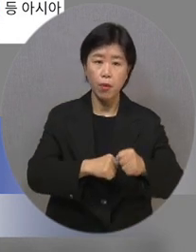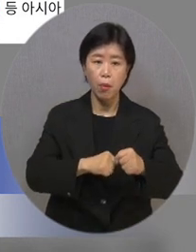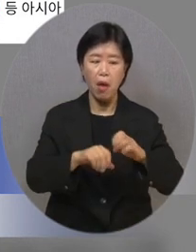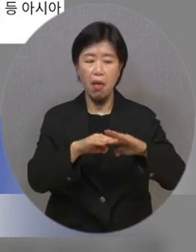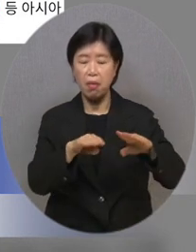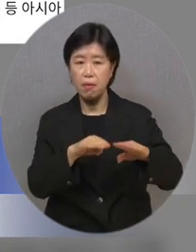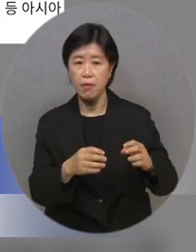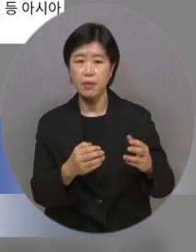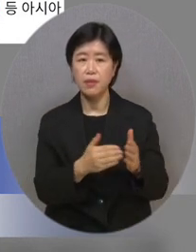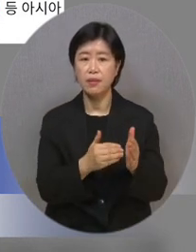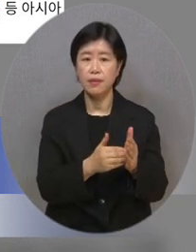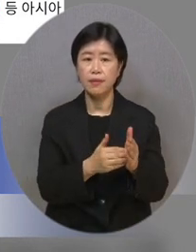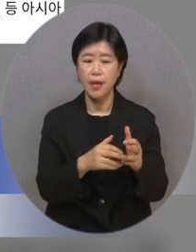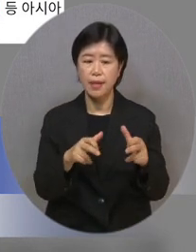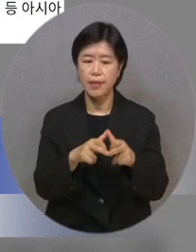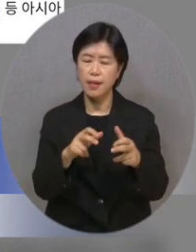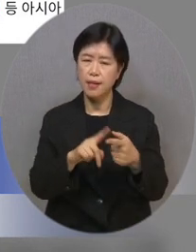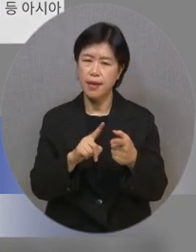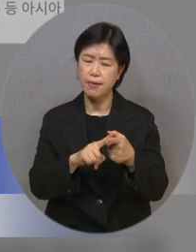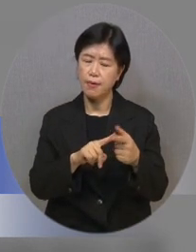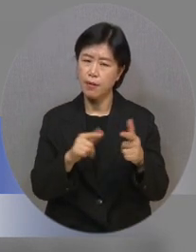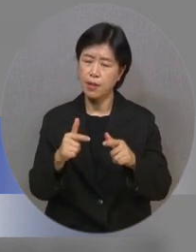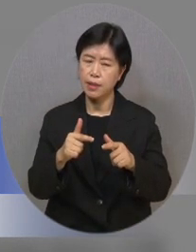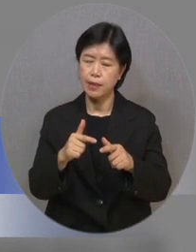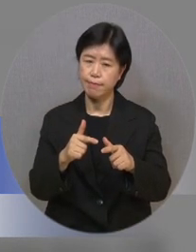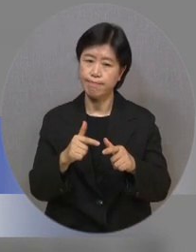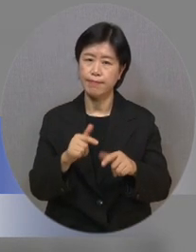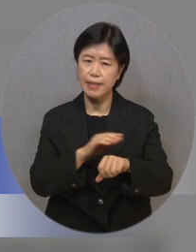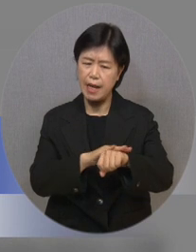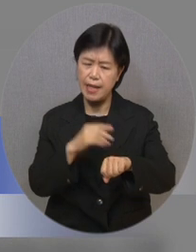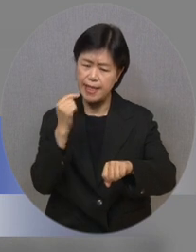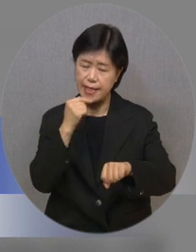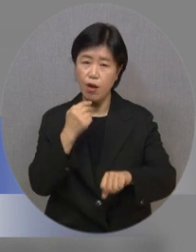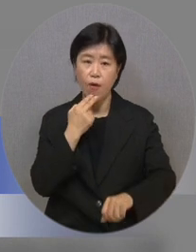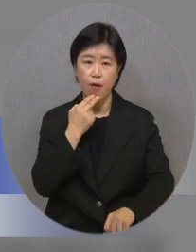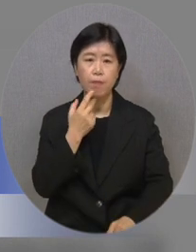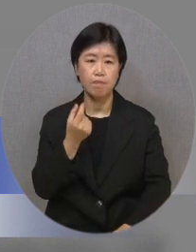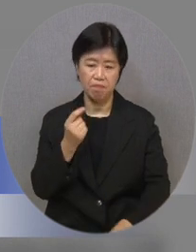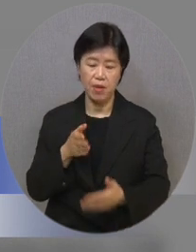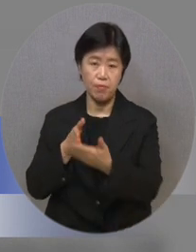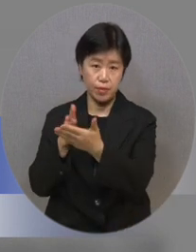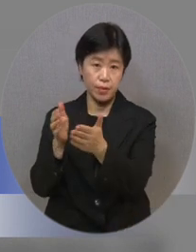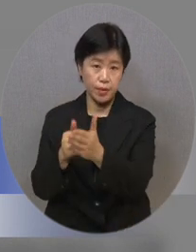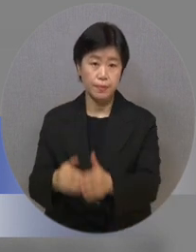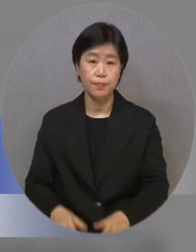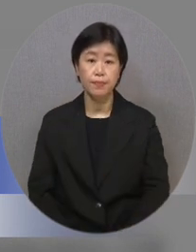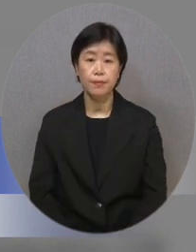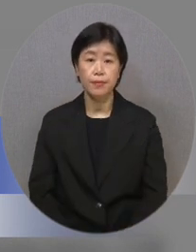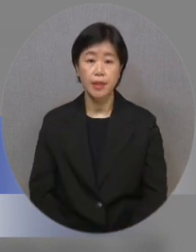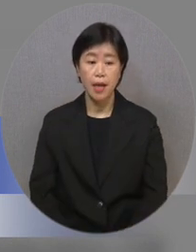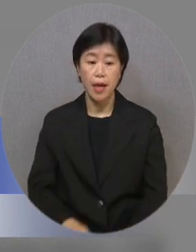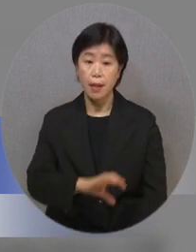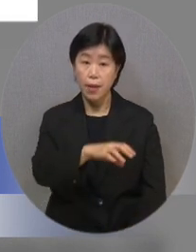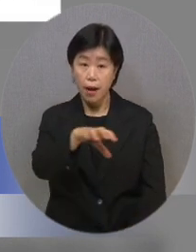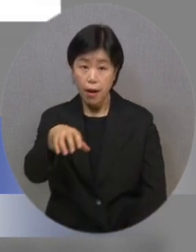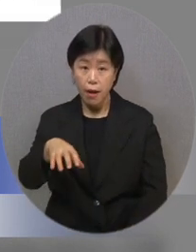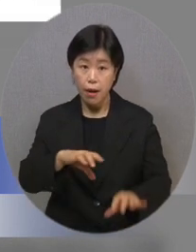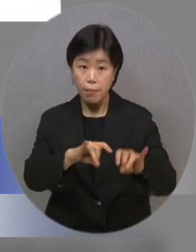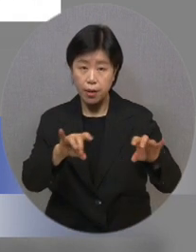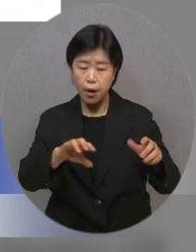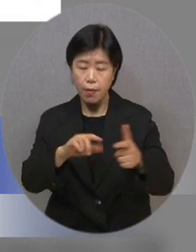정책을 이행하고 있다고 우려했습니다이를 위해 아시아 장에게 국가별 이행 지표 개발과